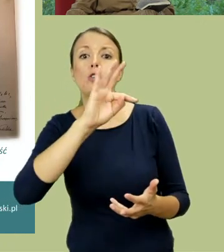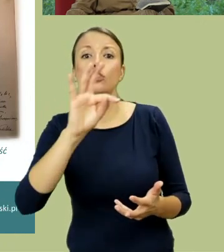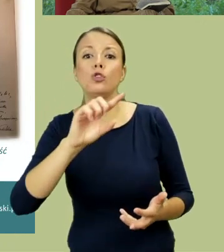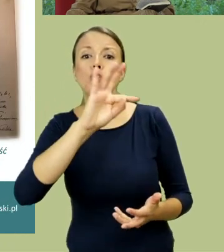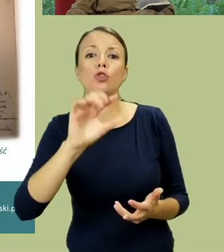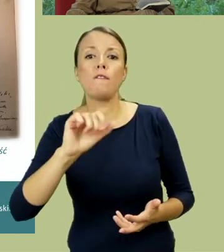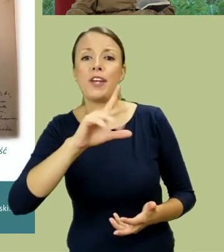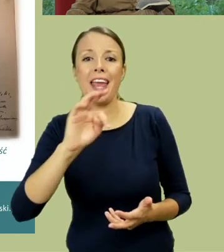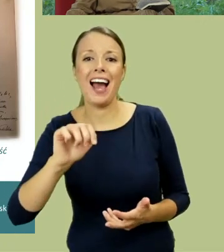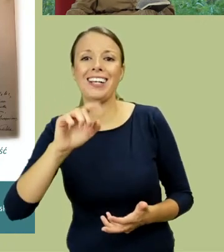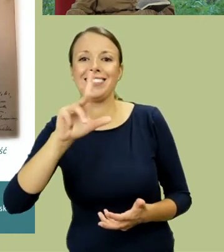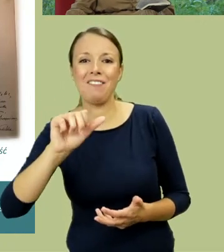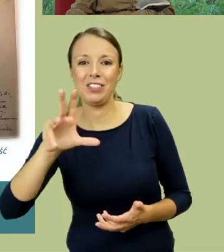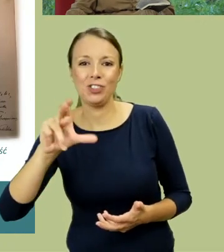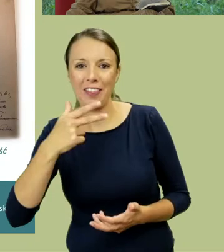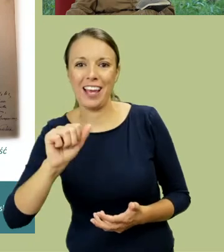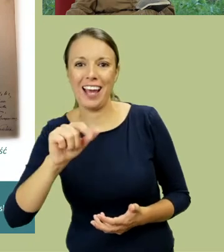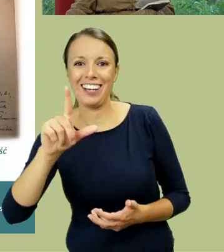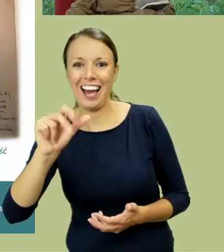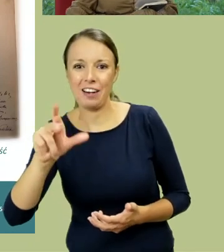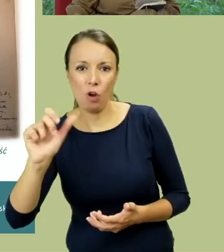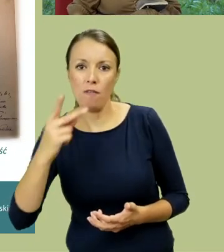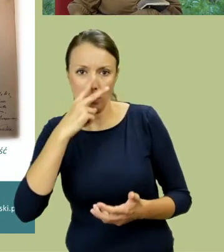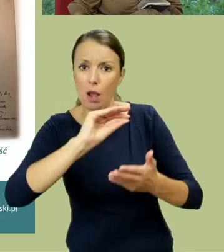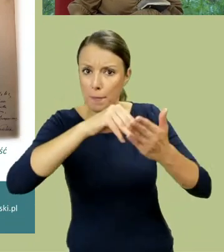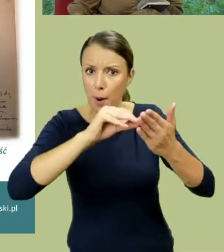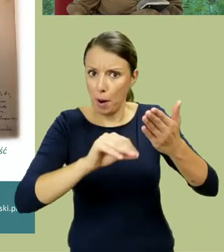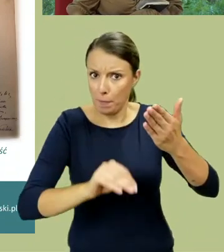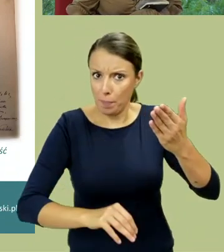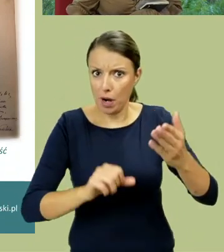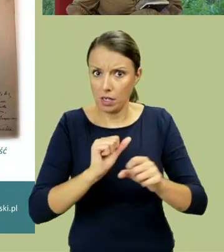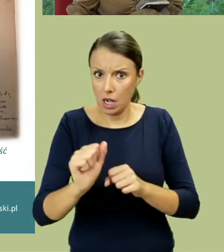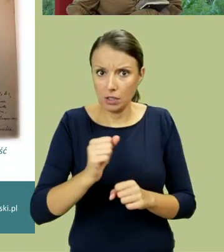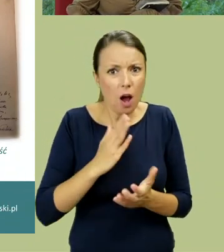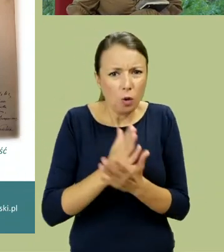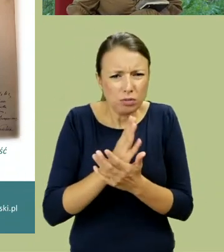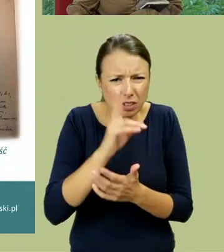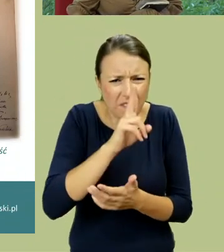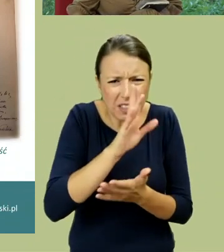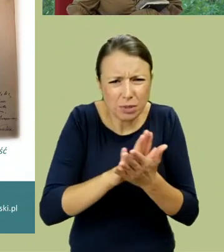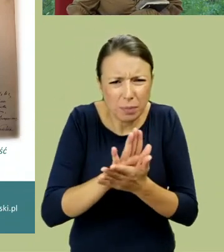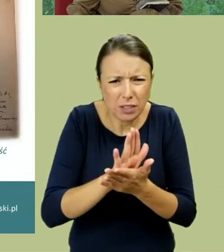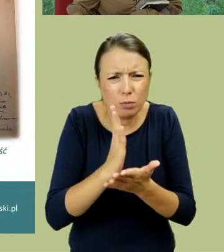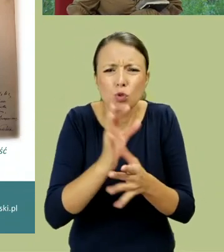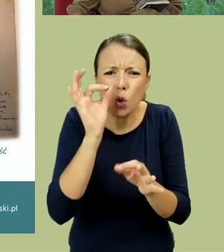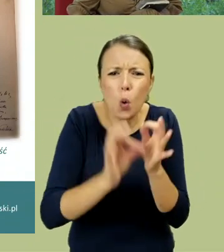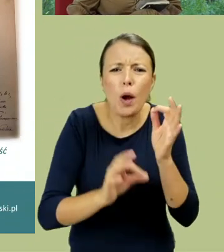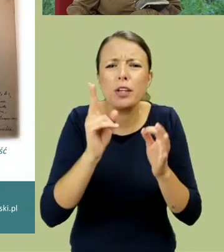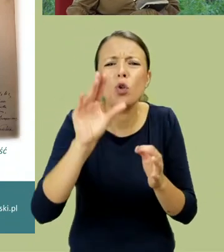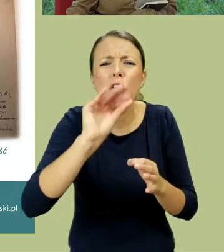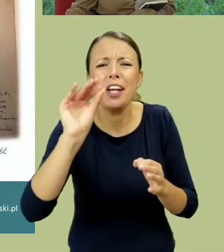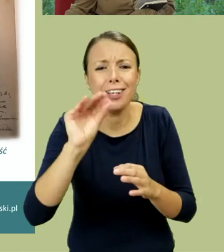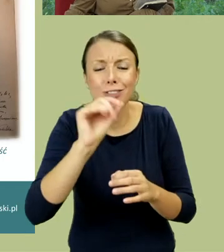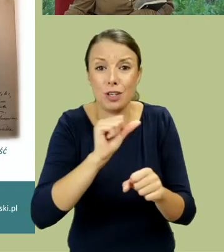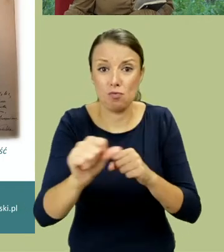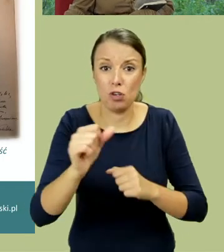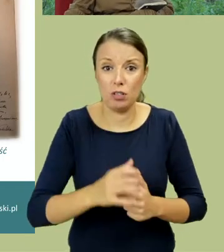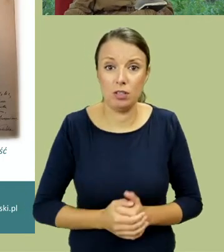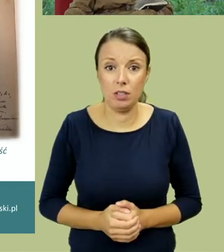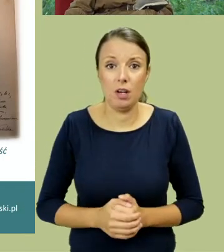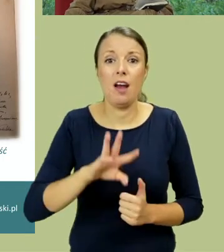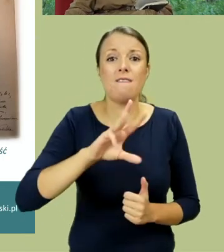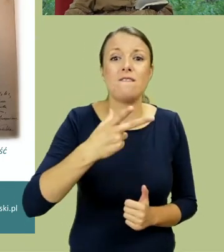Zawiszanki Kernowej. Nie widzę, przepraszam, już w tej chwili dokładnie, kto tu jeszcze jest, Wanda